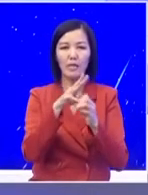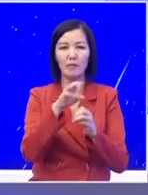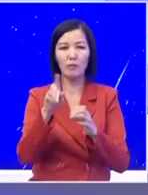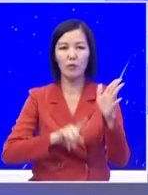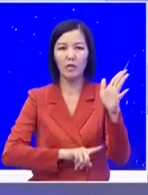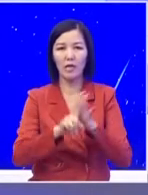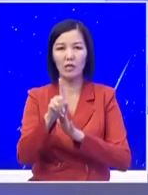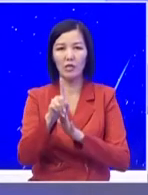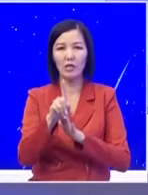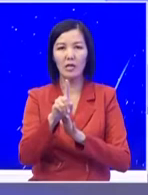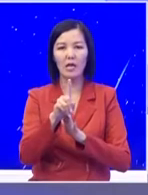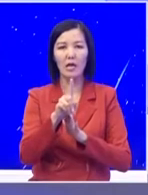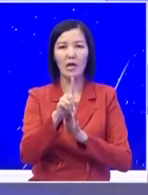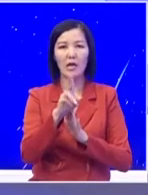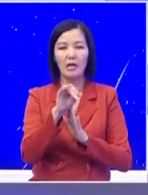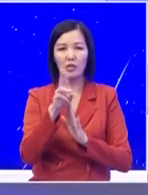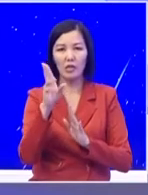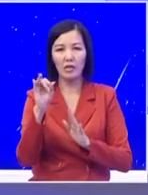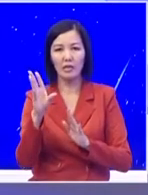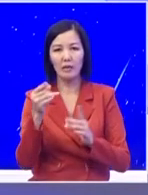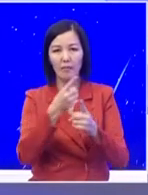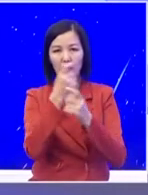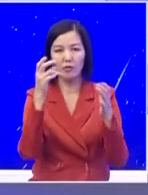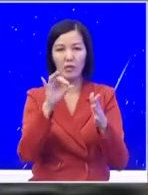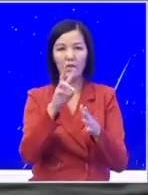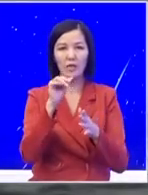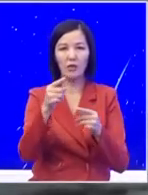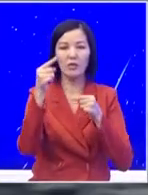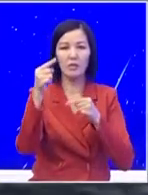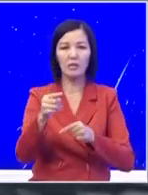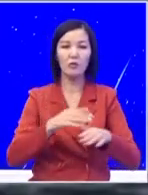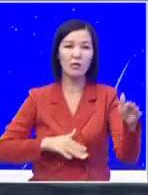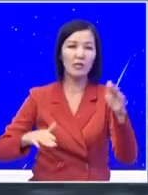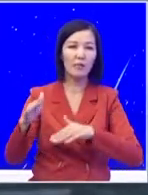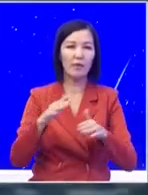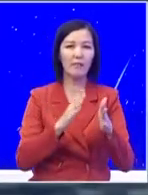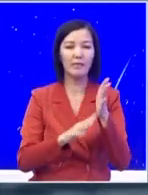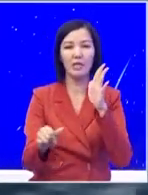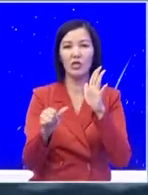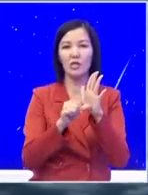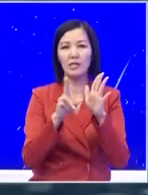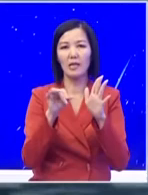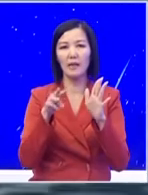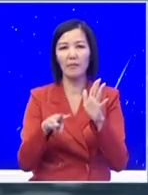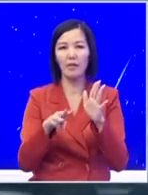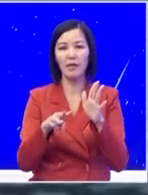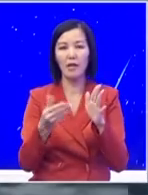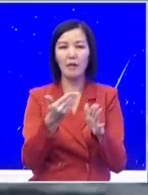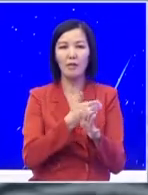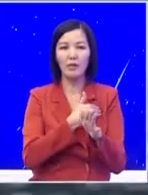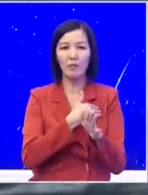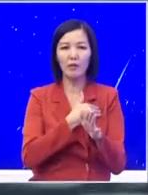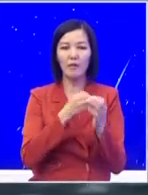Чулпан-Аты в Каджисай, передает корреспондент Тенгриньюс. Дистанция заплыва составила 56 километров при температуре